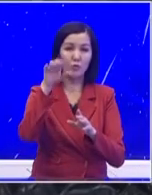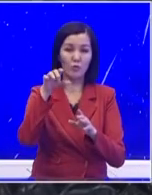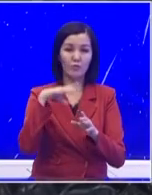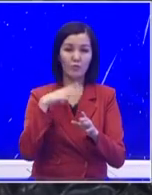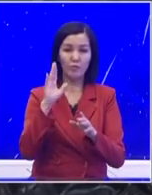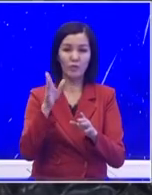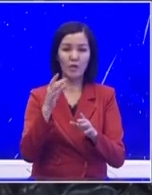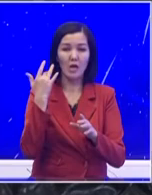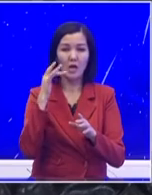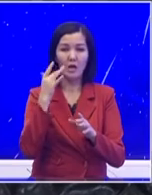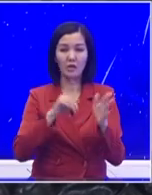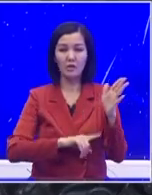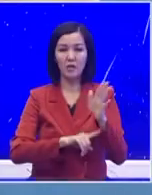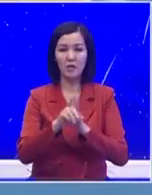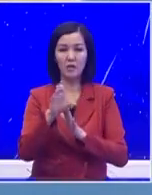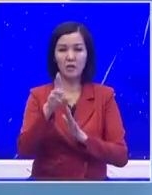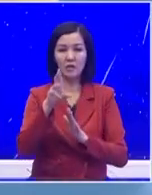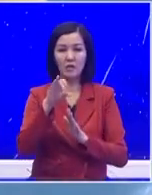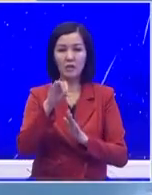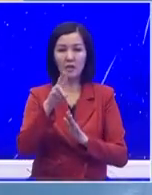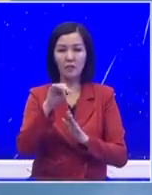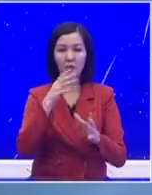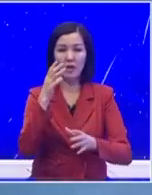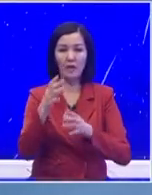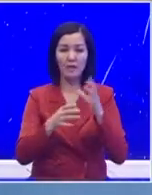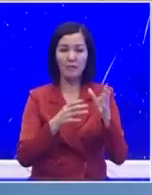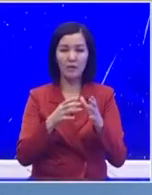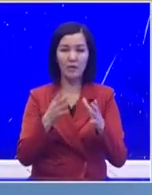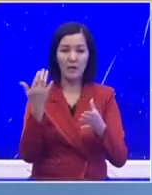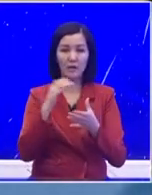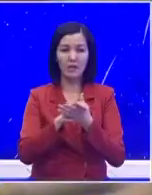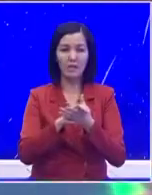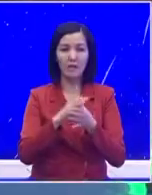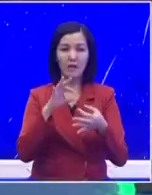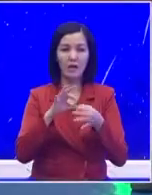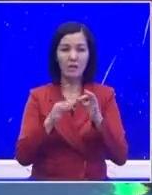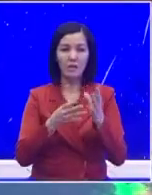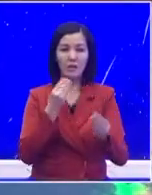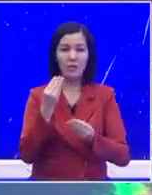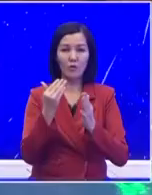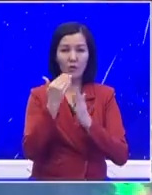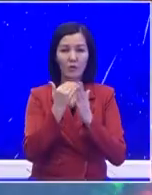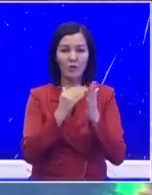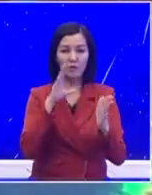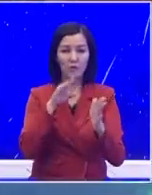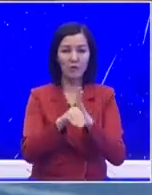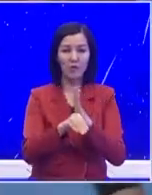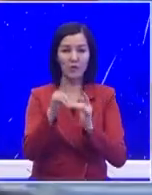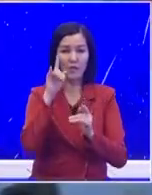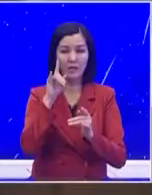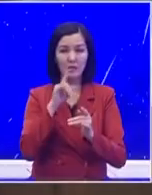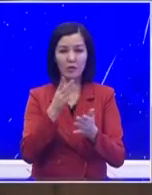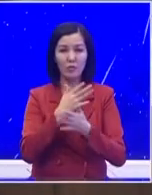жылдарында ақш елінде пайда болған стритбол қазіргі күні әлемге кеңінен тараған. Тіпті олимпиада ойындары тізіміне кірді. Қазақстандық жастар арасында